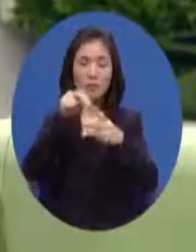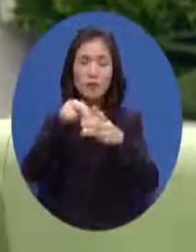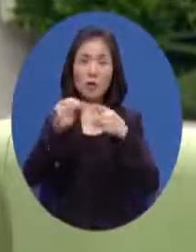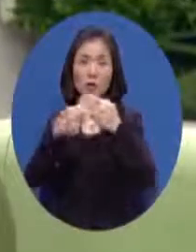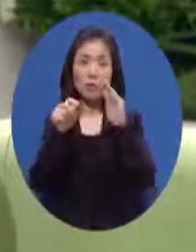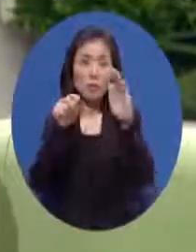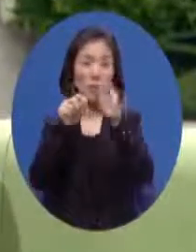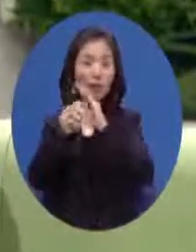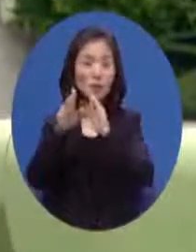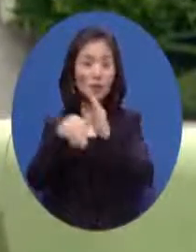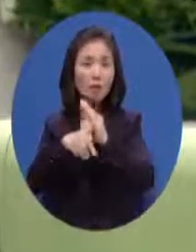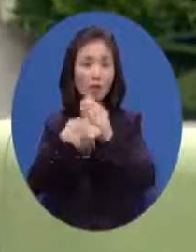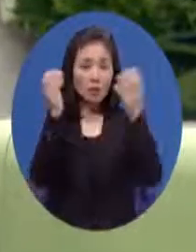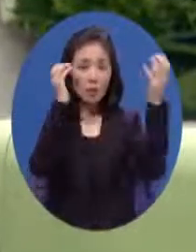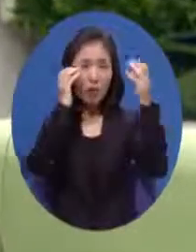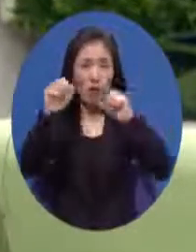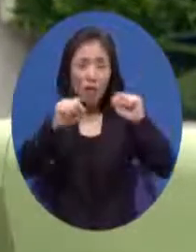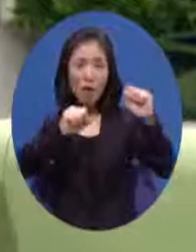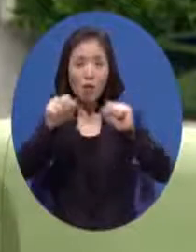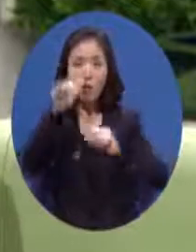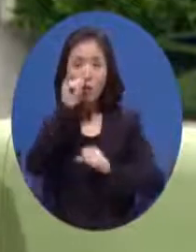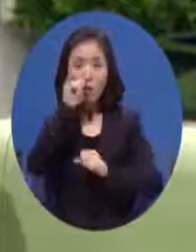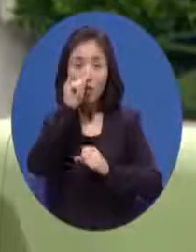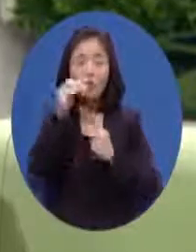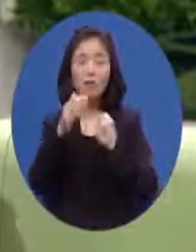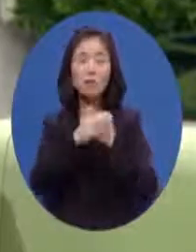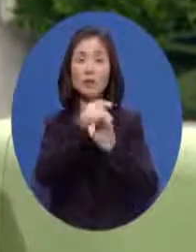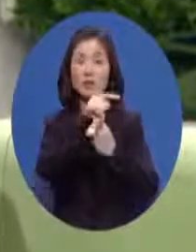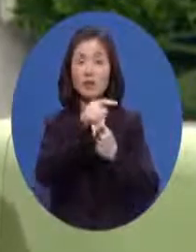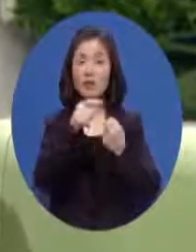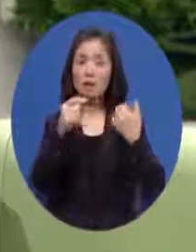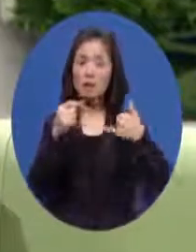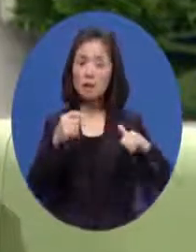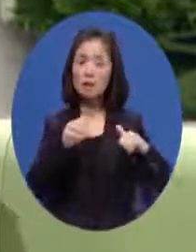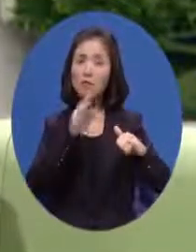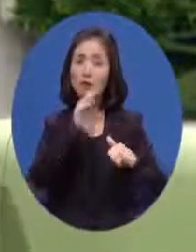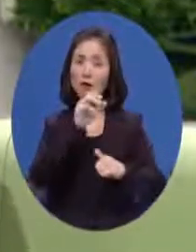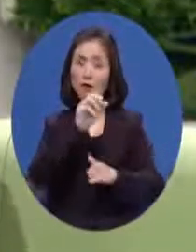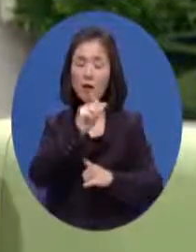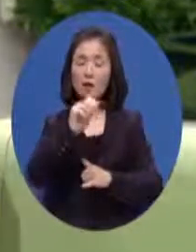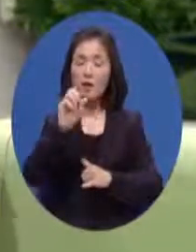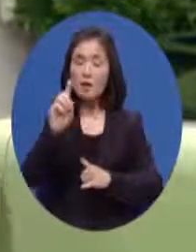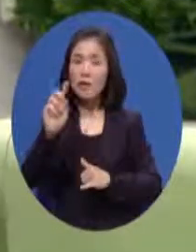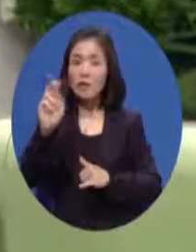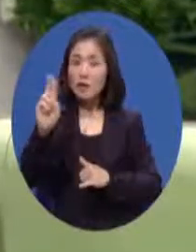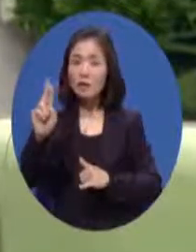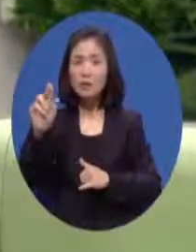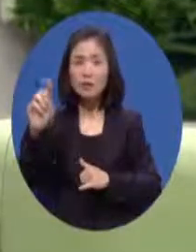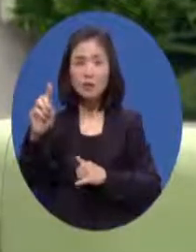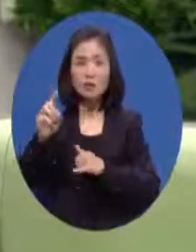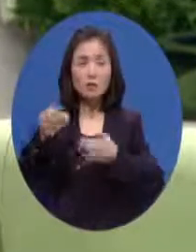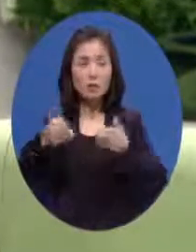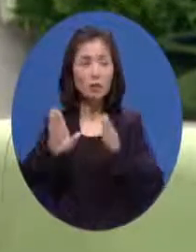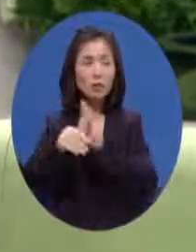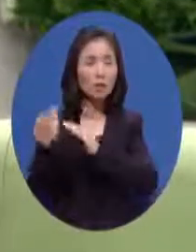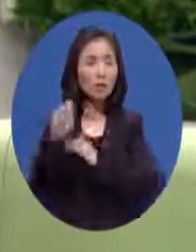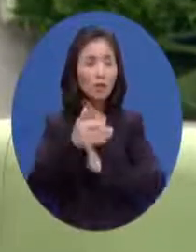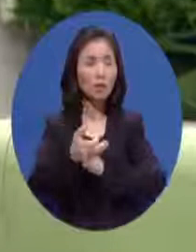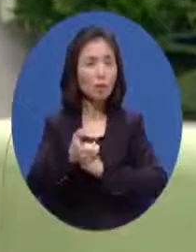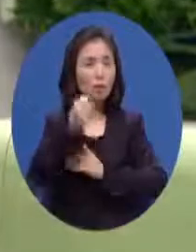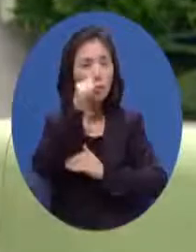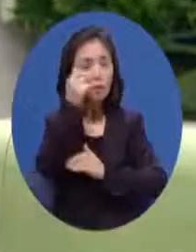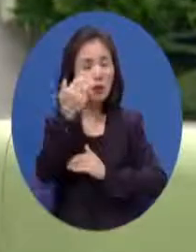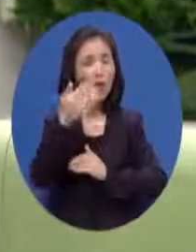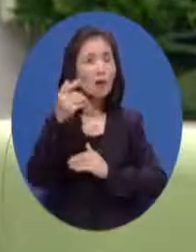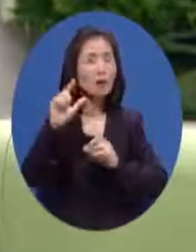올 때는 굉장히 산만한 행동을 하기 때문에 이 아이가 정말 ADHD인지 그러니까 선천적인 요인 때문에 그런 건지 아니면